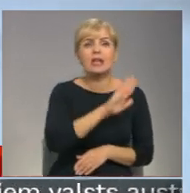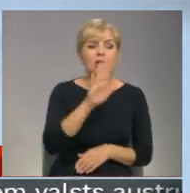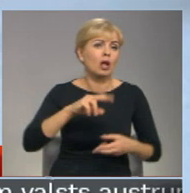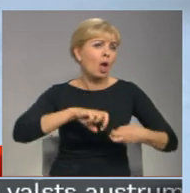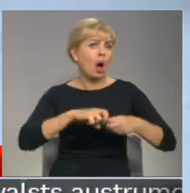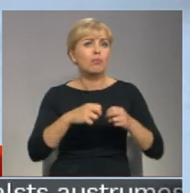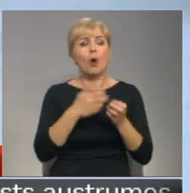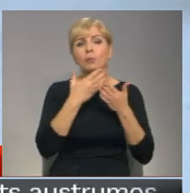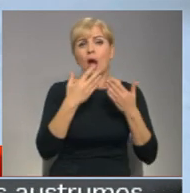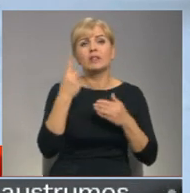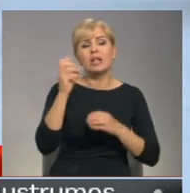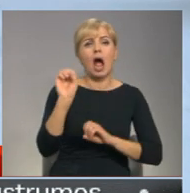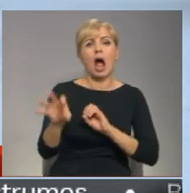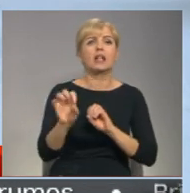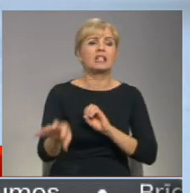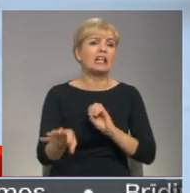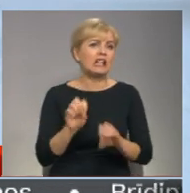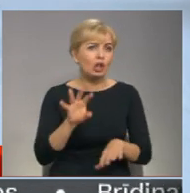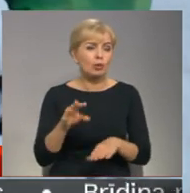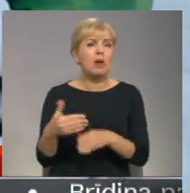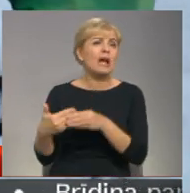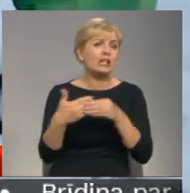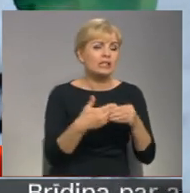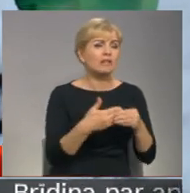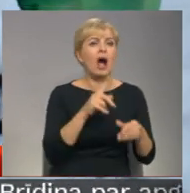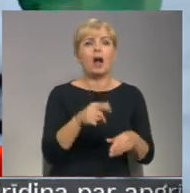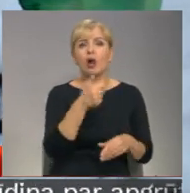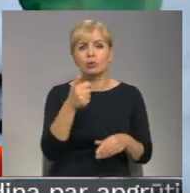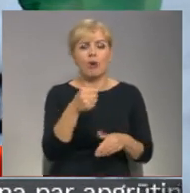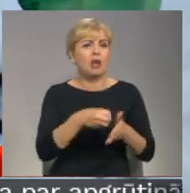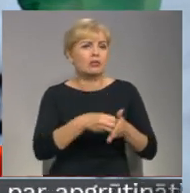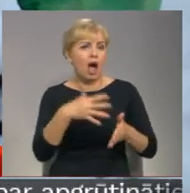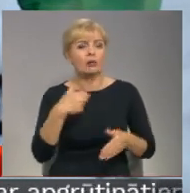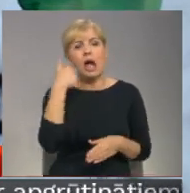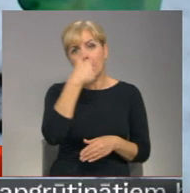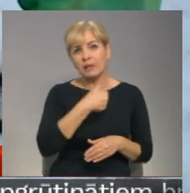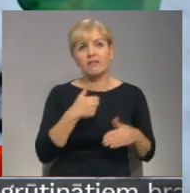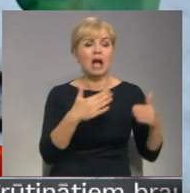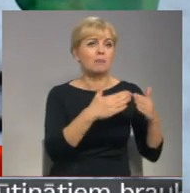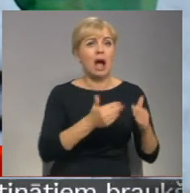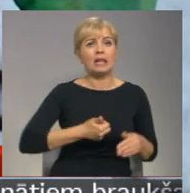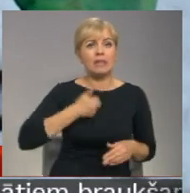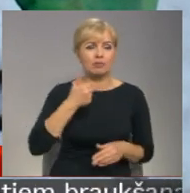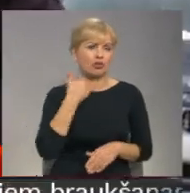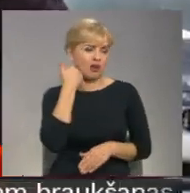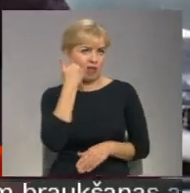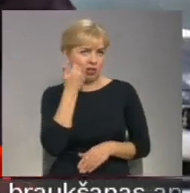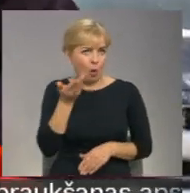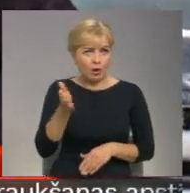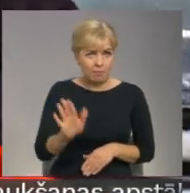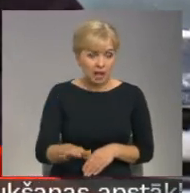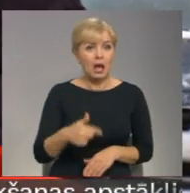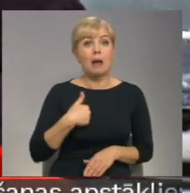problēma neesot, viena atkrituma izvešana ar katru gadu kļūst aizvien dārgāka, bet privātmāju īpašnieki nekaunīgāki. Mēs